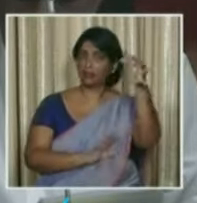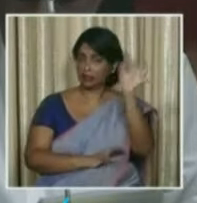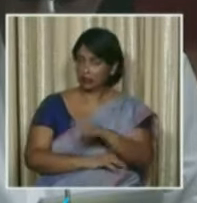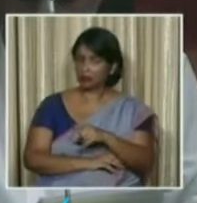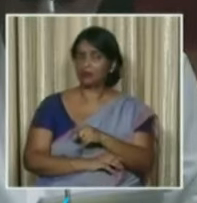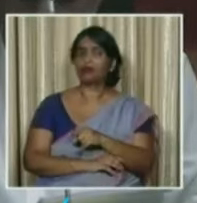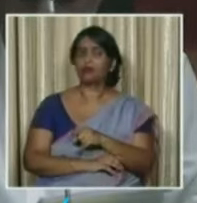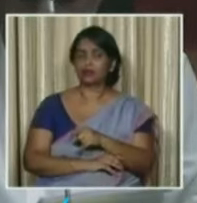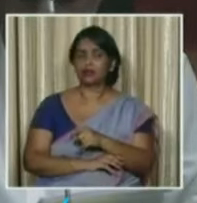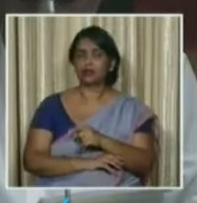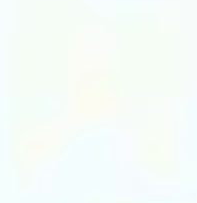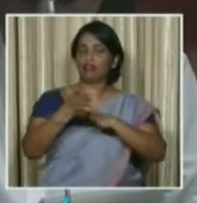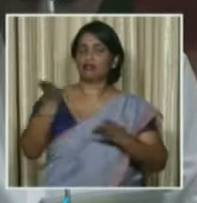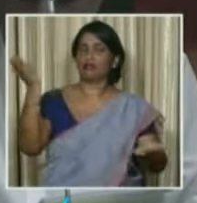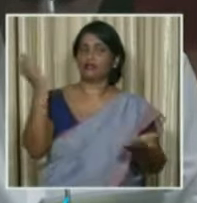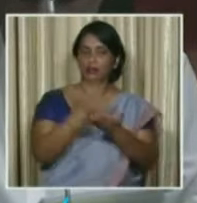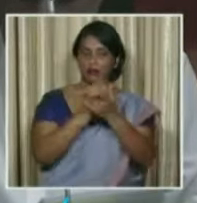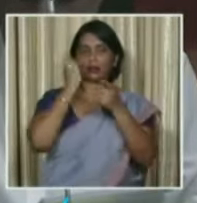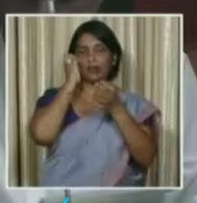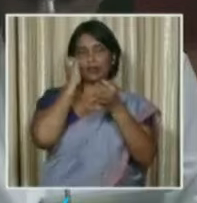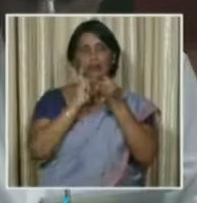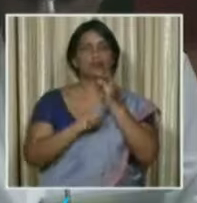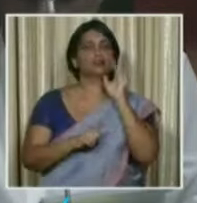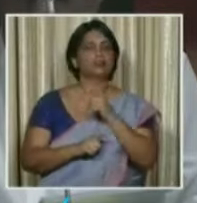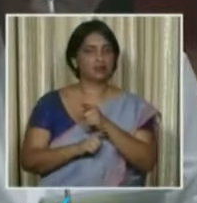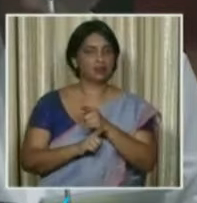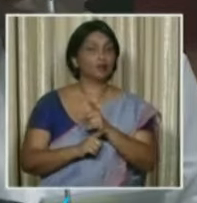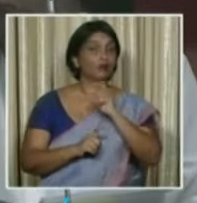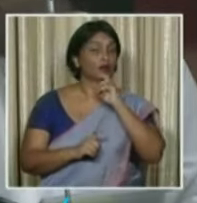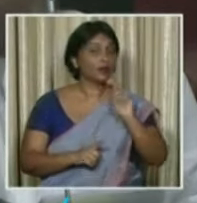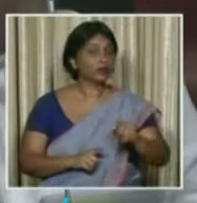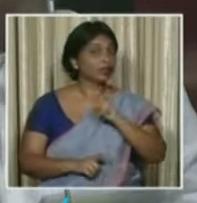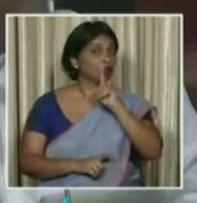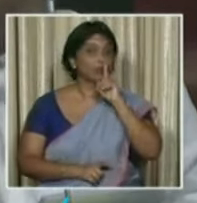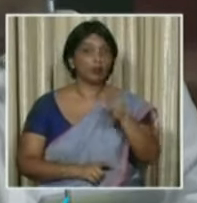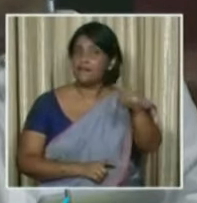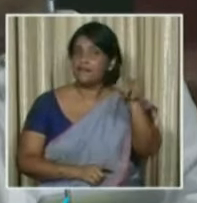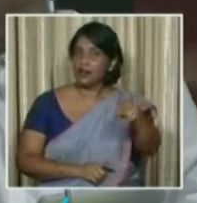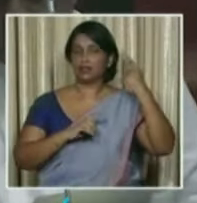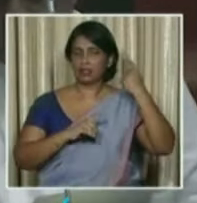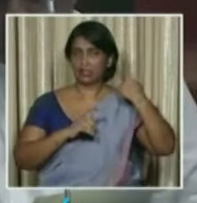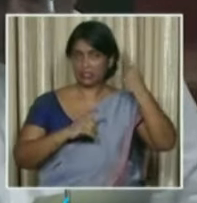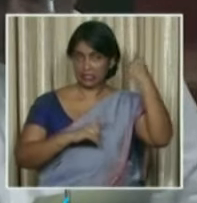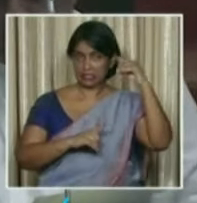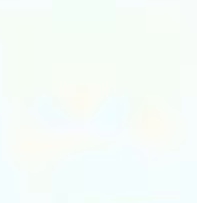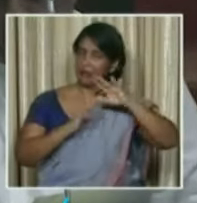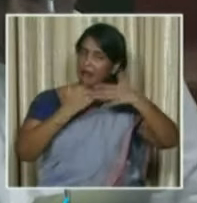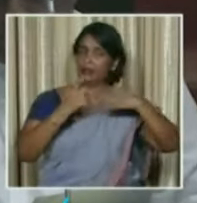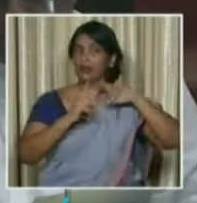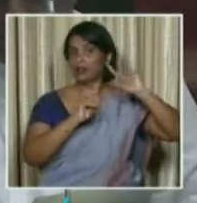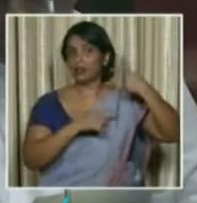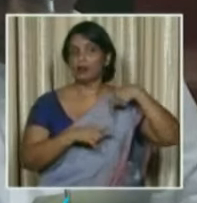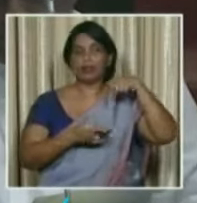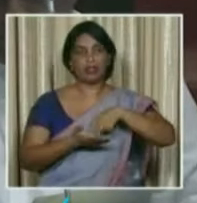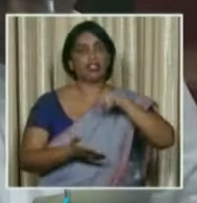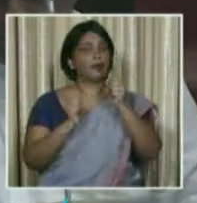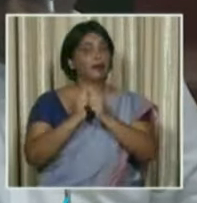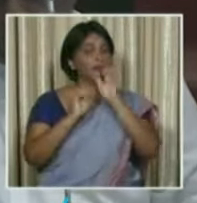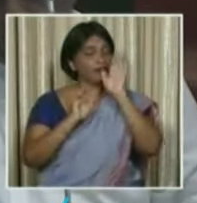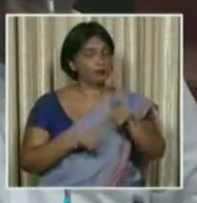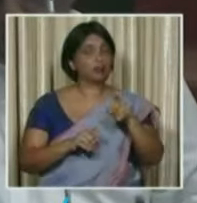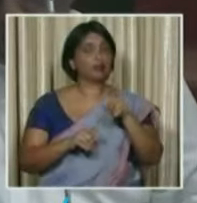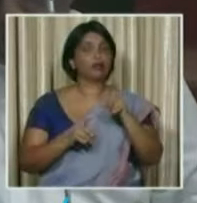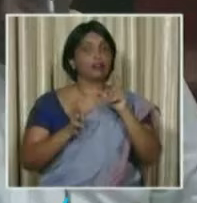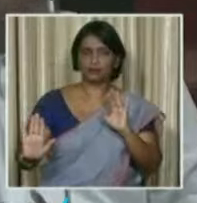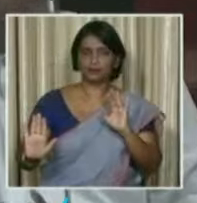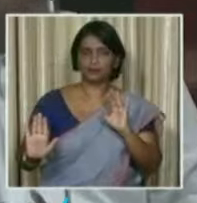කෙරුවේ රැස්වීම අවසන් වෙලා ජනාධිපතිවරයා. ඒකයි ශ්‍රේෂ්ඨාධිකරණය කියන්නේ. ඒක තමයි වැරද්ද. නෑ. ඔබතුමා ඒ සියලු කටයුතු කරන්න තිබ්බේ